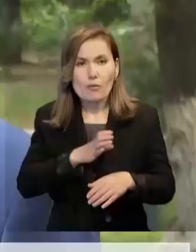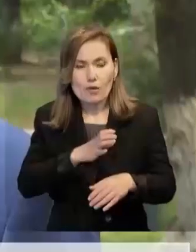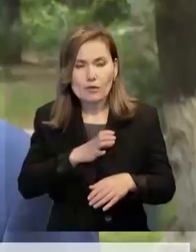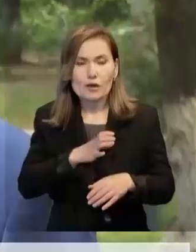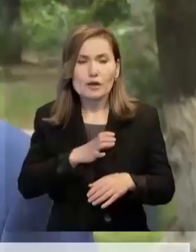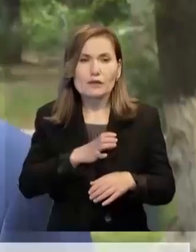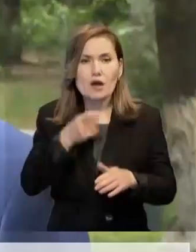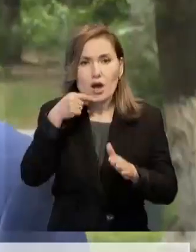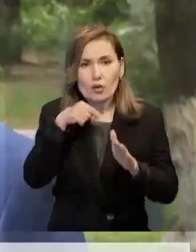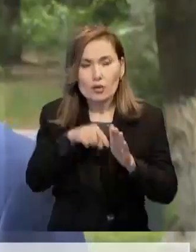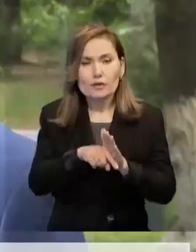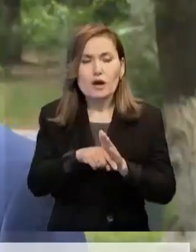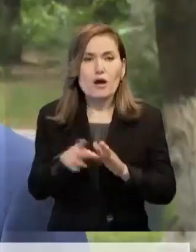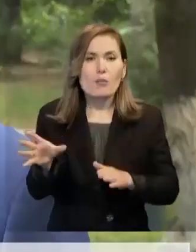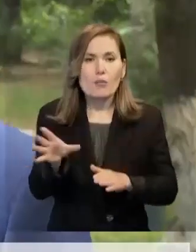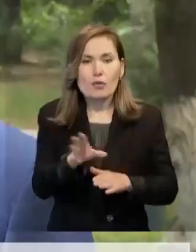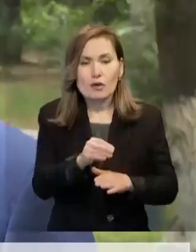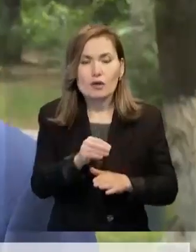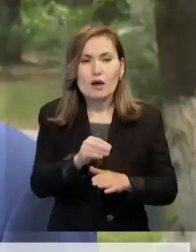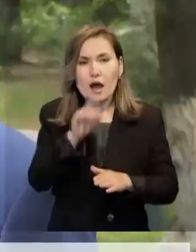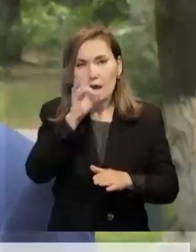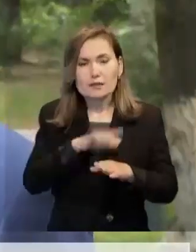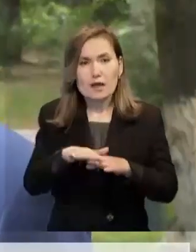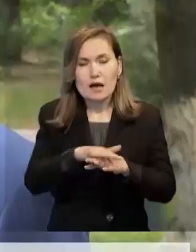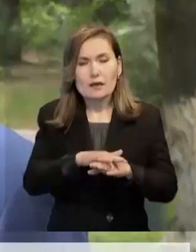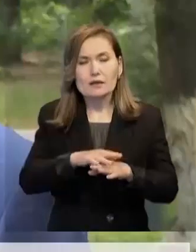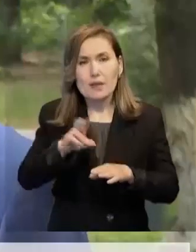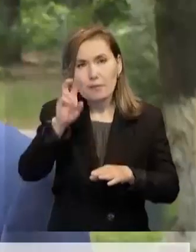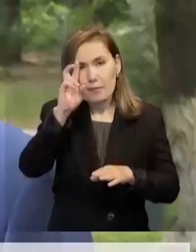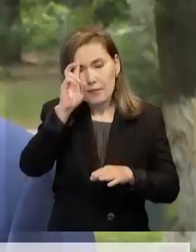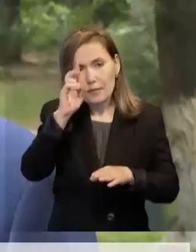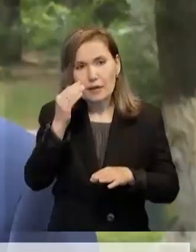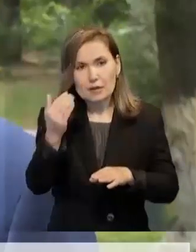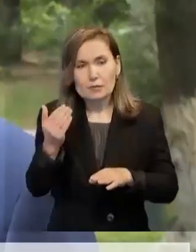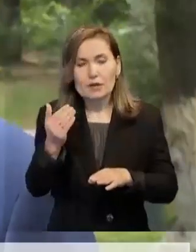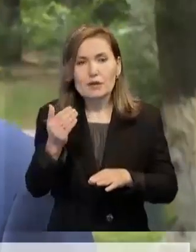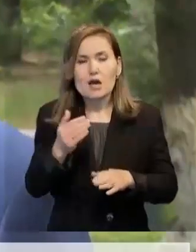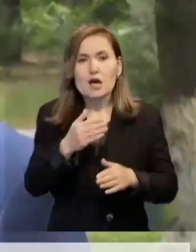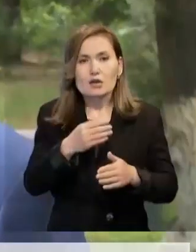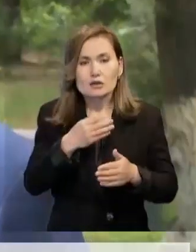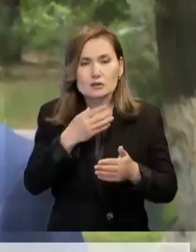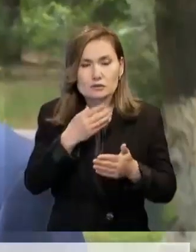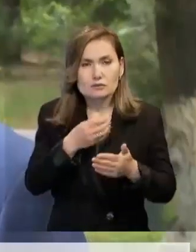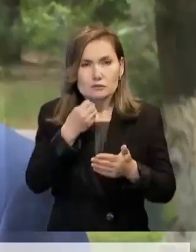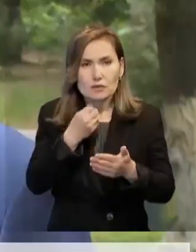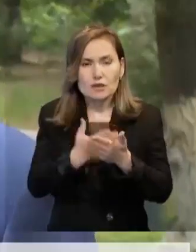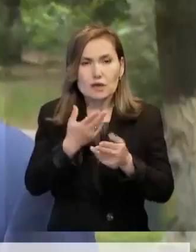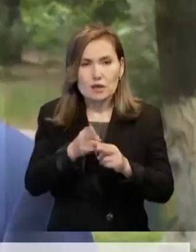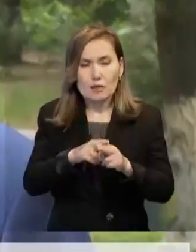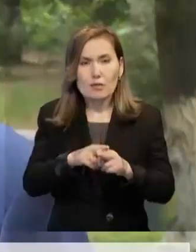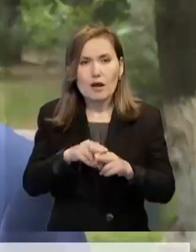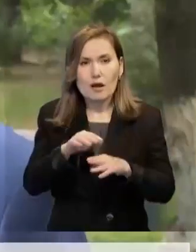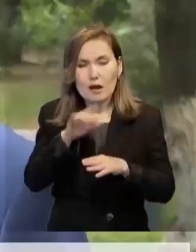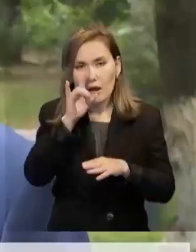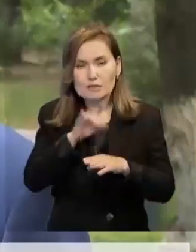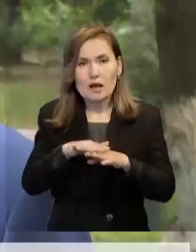jerdin koynauındagı bükül halka memleketimizge tiyesili kundu dünyelerin barlığı bol arine halktığı